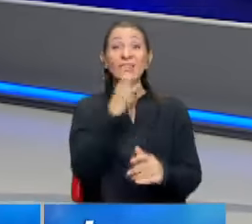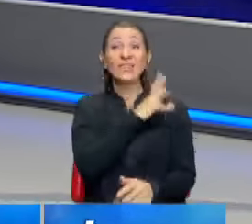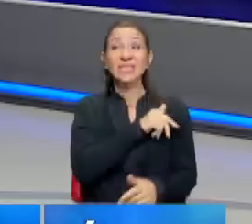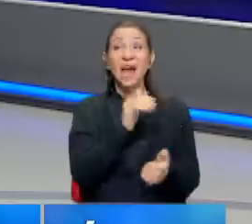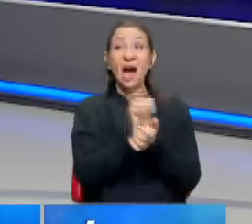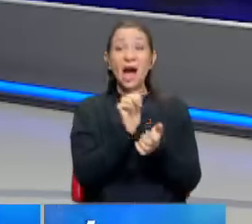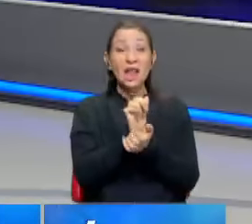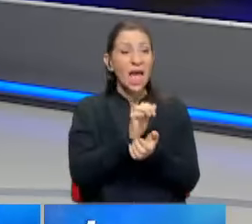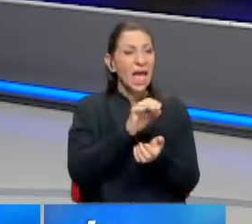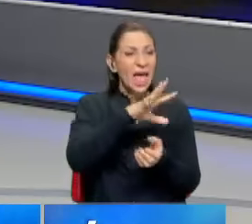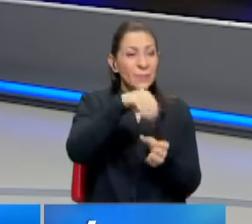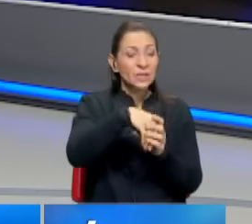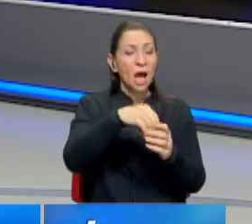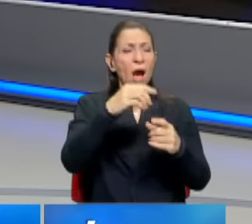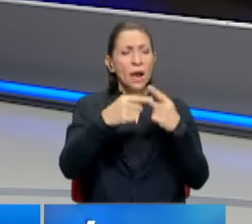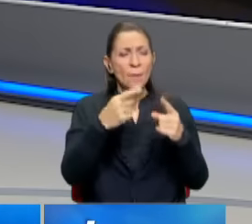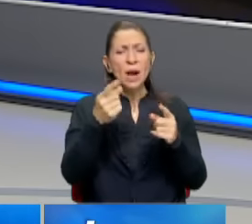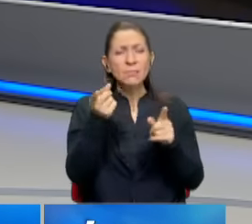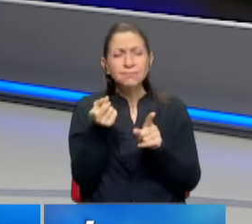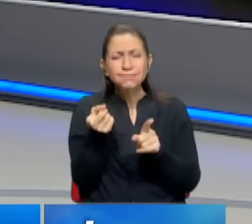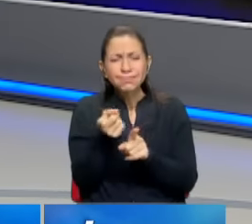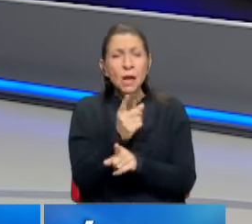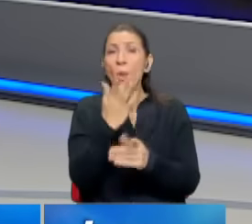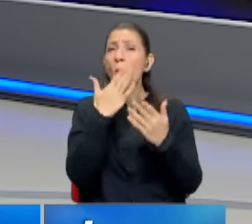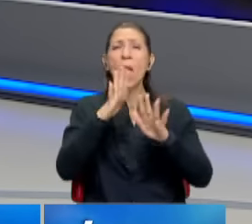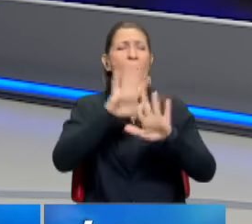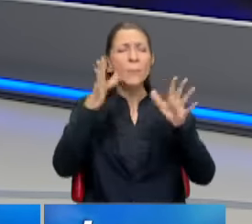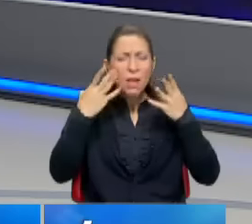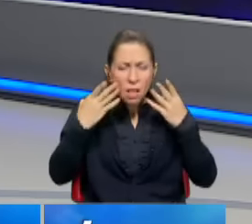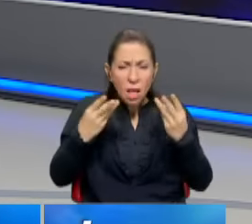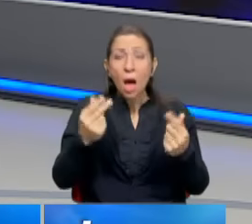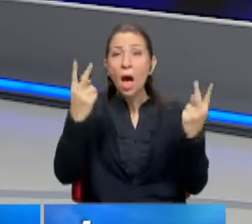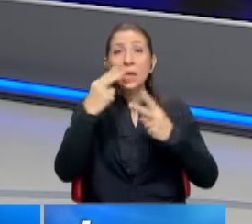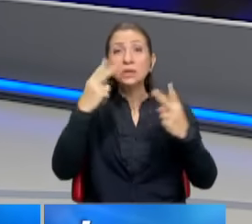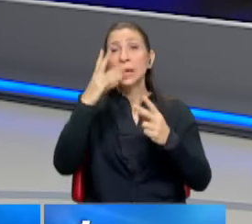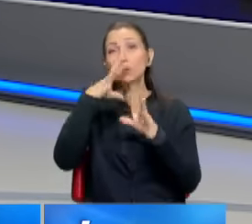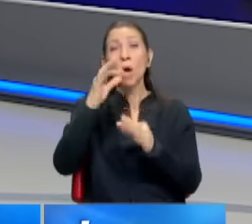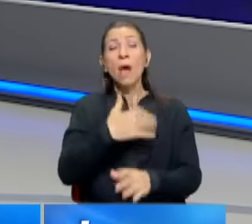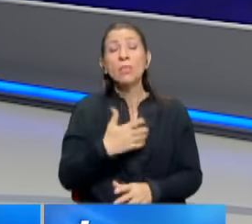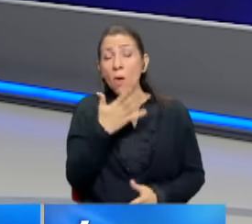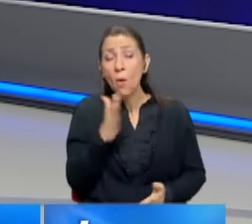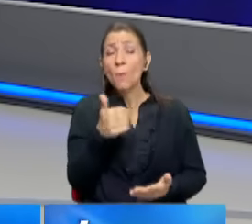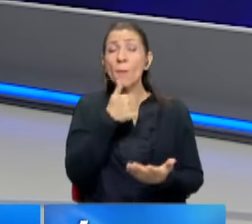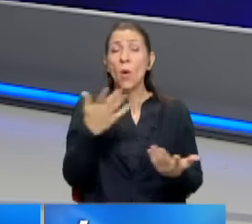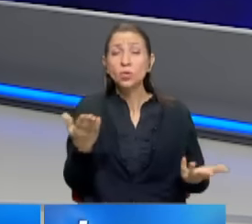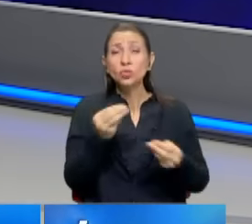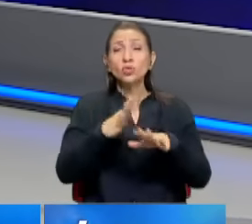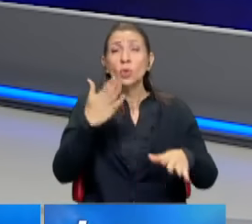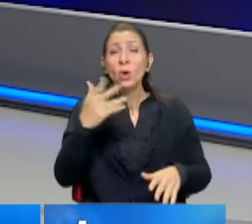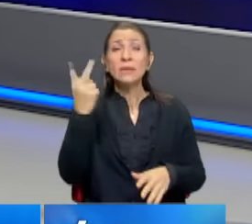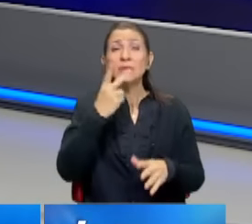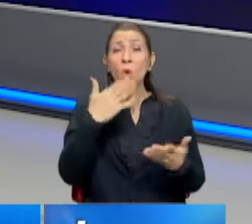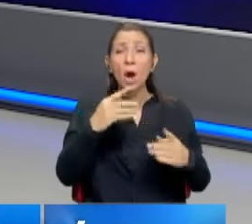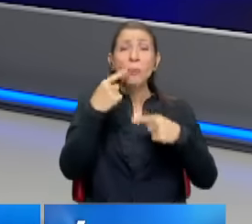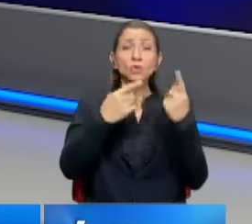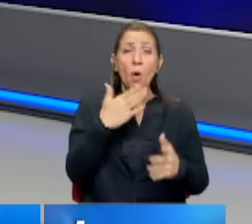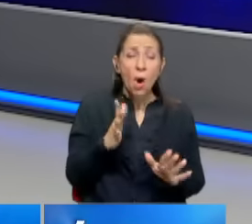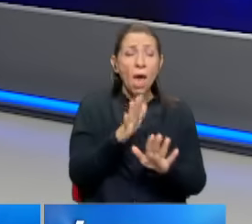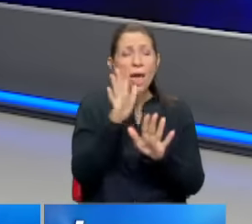tüm fertlerini öldürdü. Artık o ailelerden geriye ağlayacak hiç kimse kalmadı. Ne anne, ne baba, ne çocuklar, ne teyzeler, ne